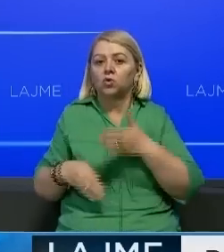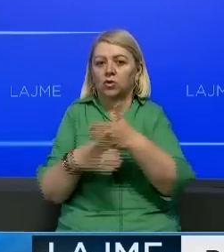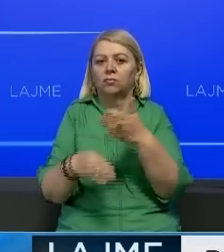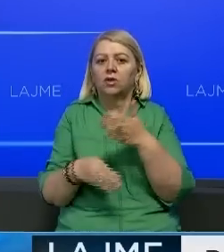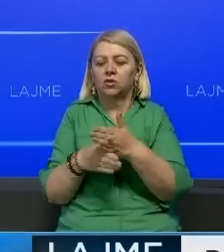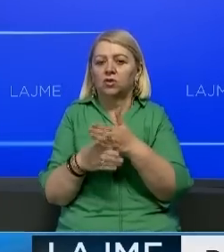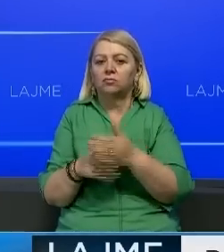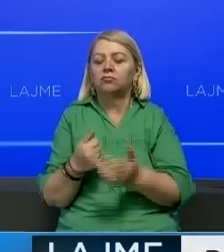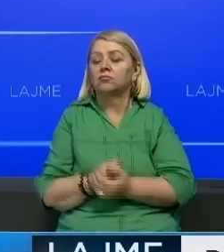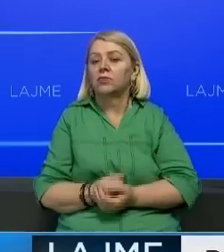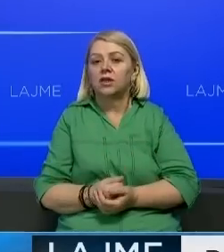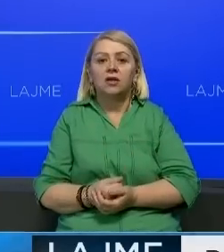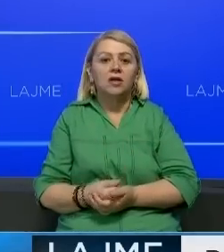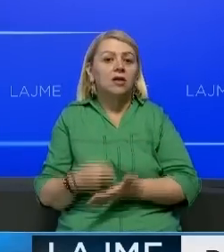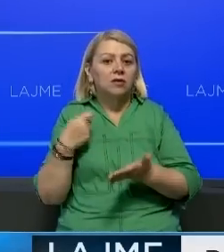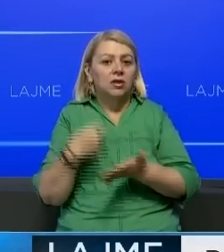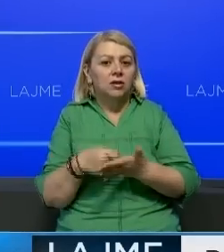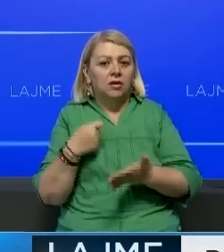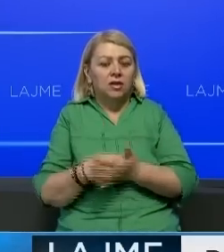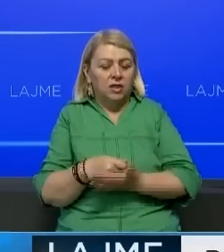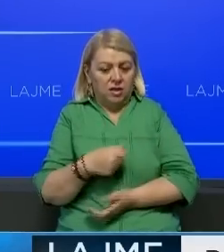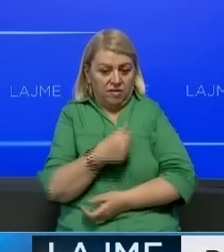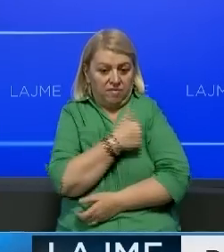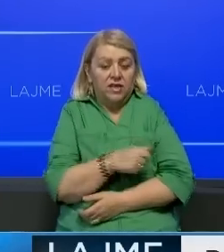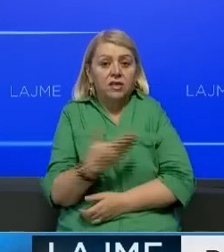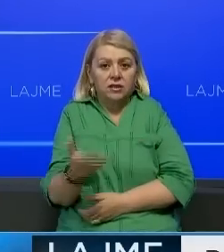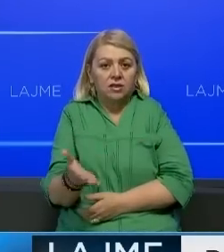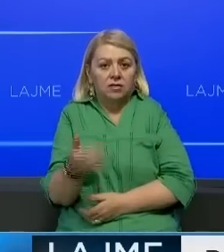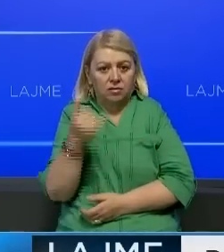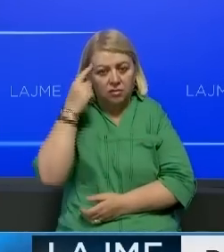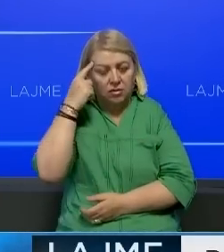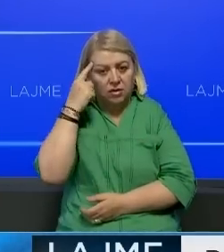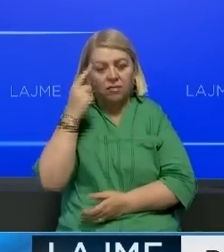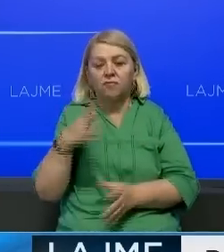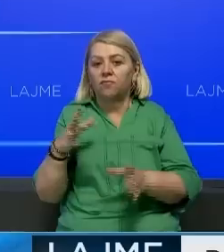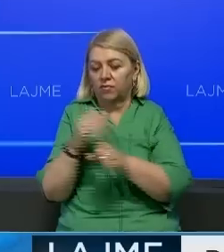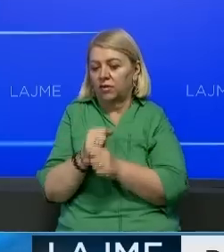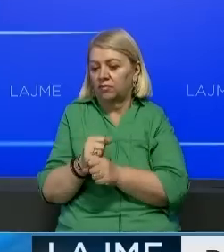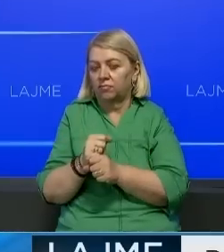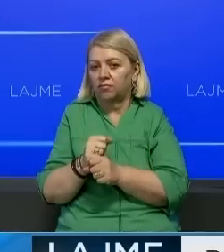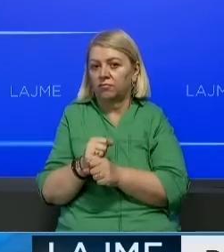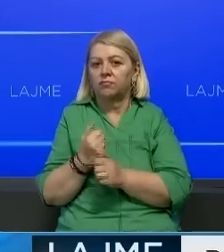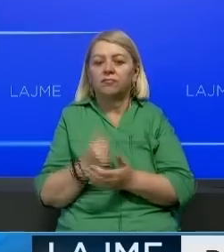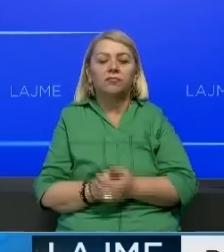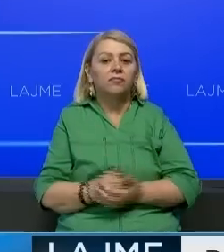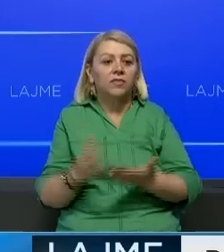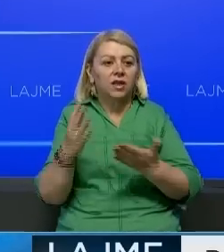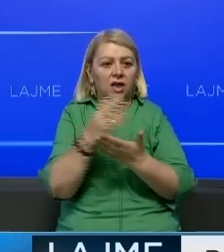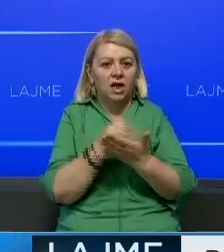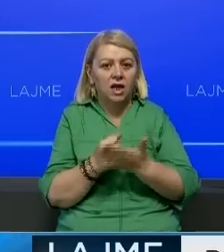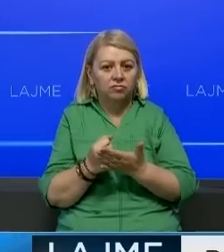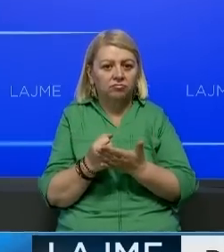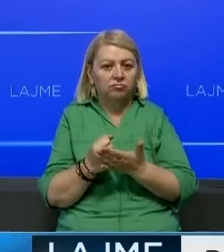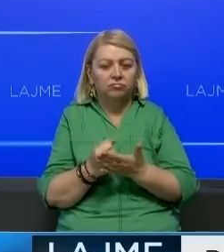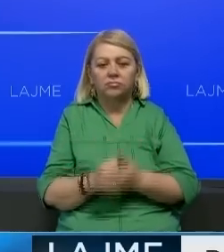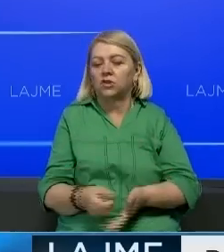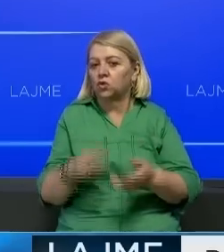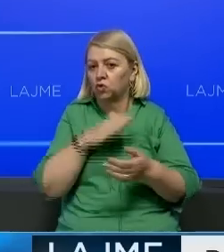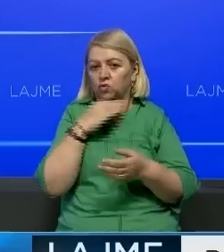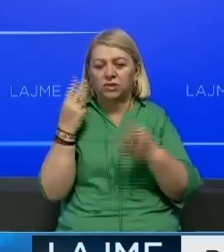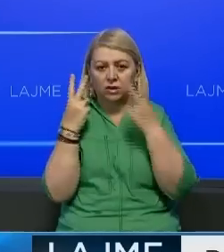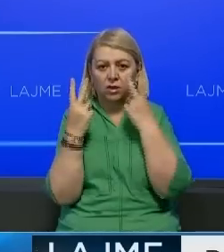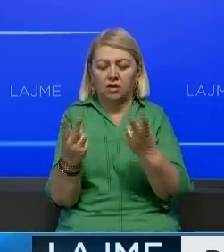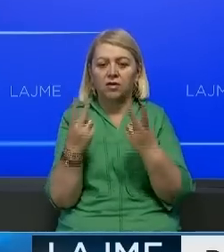përmes dërgesave që do t'i bëjnë gjatë këtij viti, duke e ditur në fund fundit që konsumi është njëri prej aspekteve më të rëndësishme